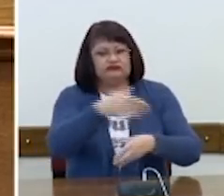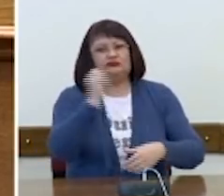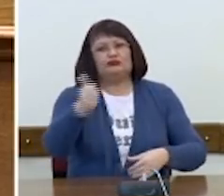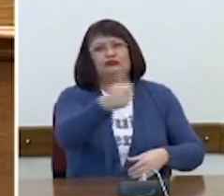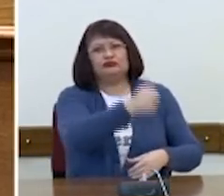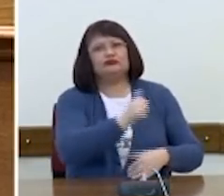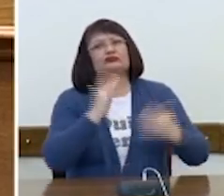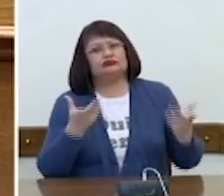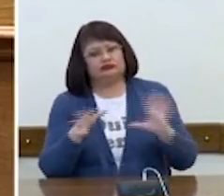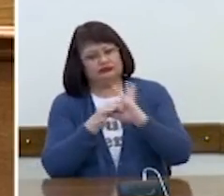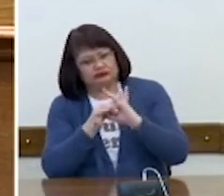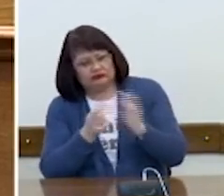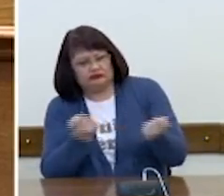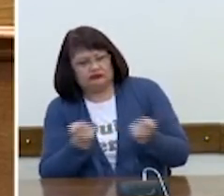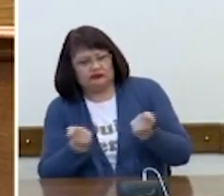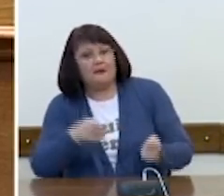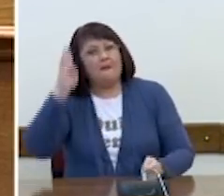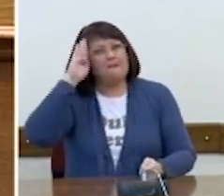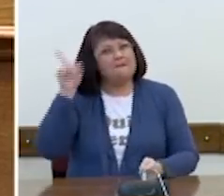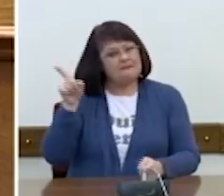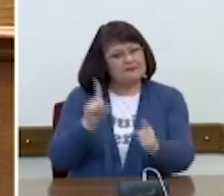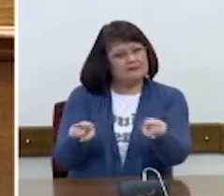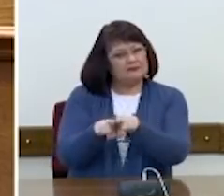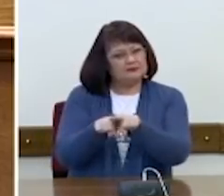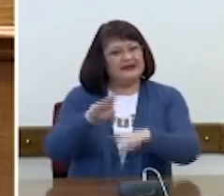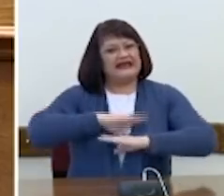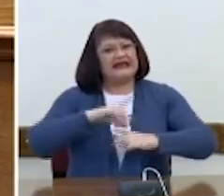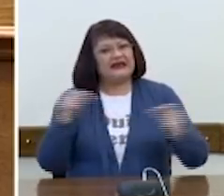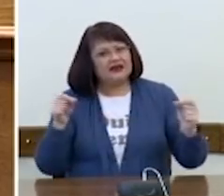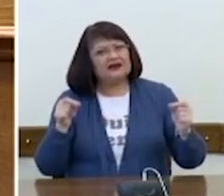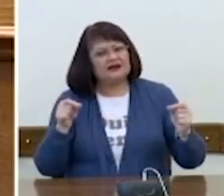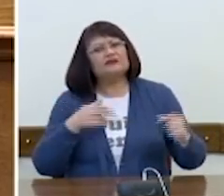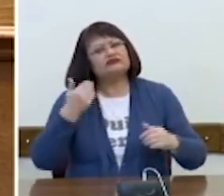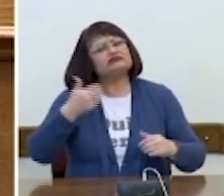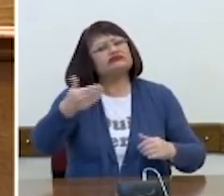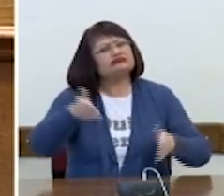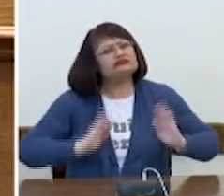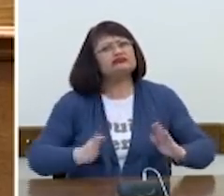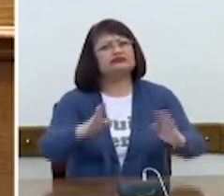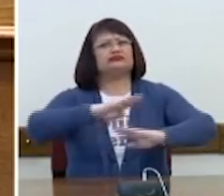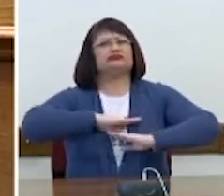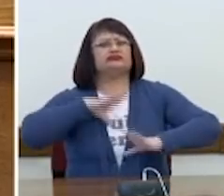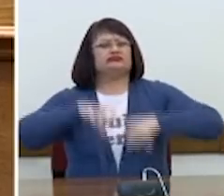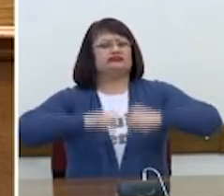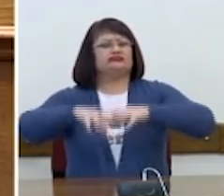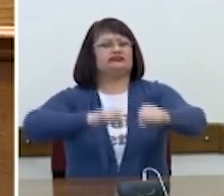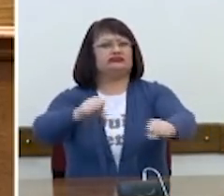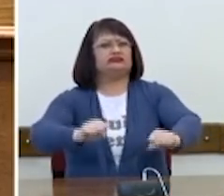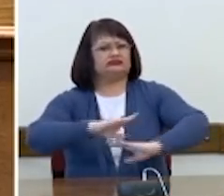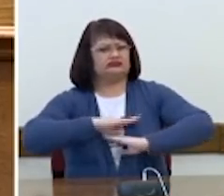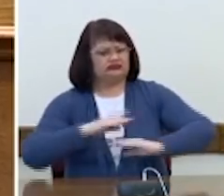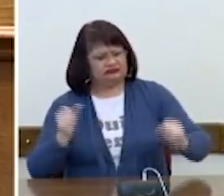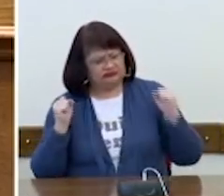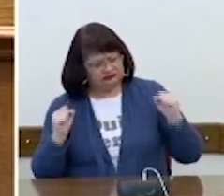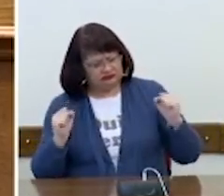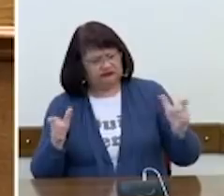στενό συντονισμό με τις Ηνωμένες Πολιτείες και τον ΝΑΤΟ, προχωρά στην παραπέρα στρατιωτικοποίησή της με στόχο τη